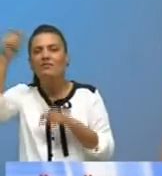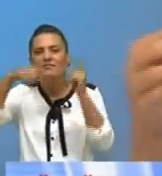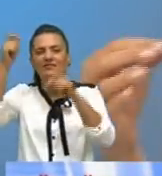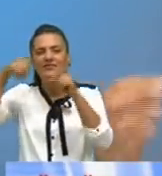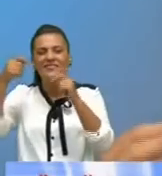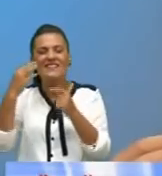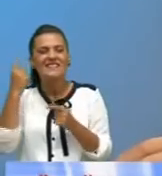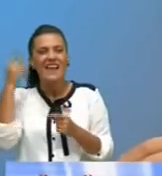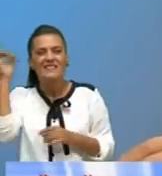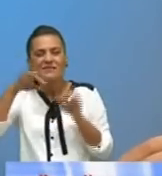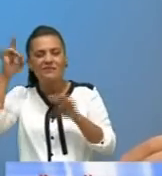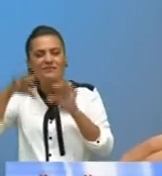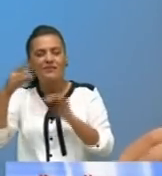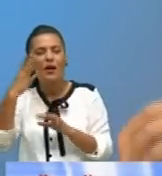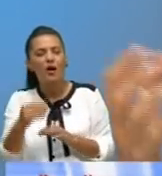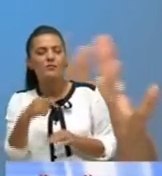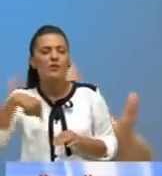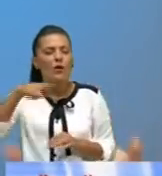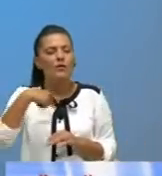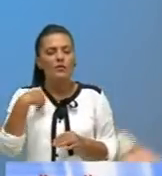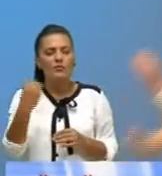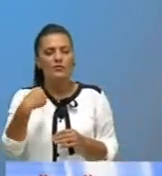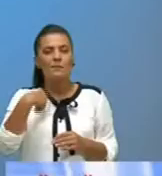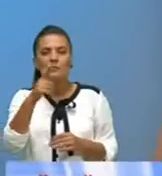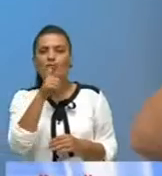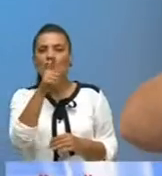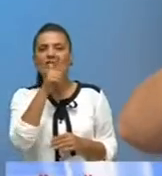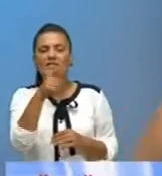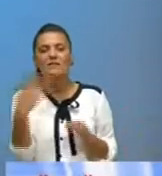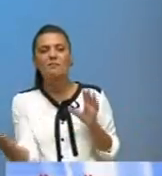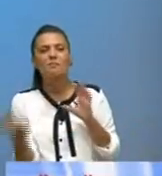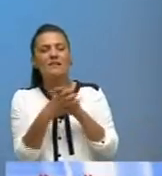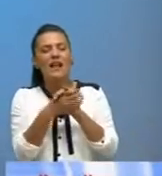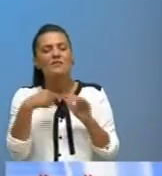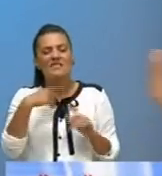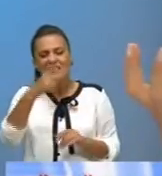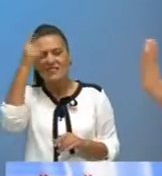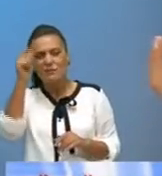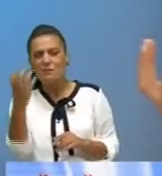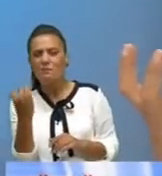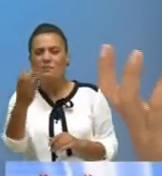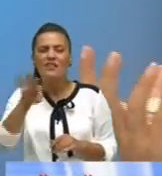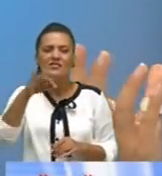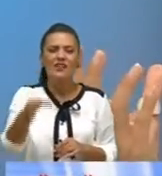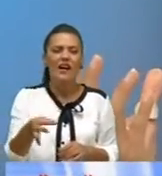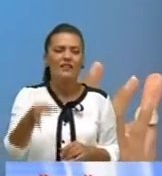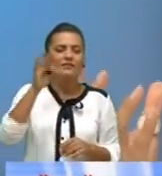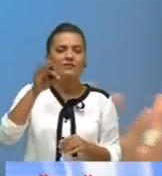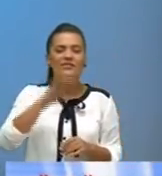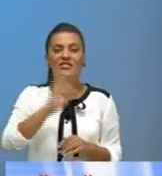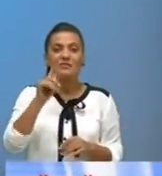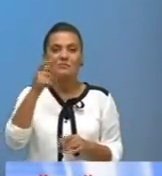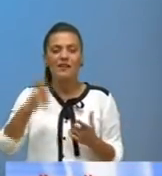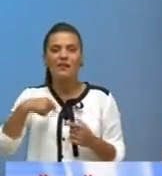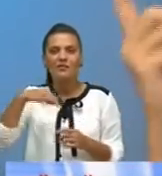bir çıtır çıtır sesler çıkarması falan. Yani onları çok tabii güzel bir müzikle birleştirip sıcak bir bardak çay ki yerine hiçbir şey çok